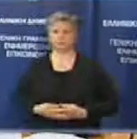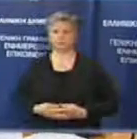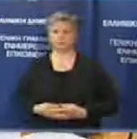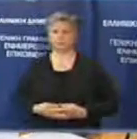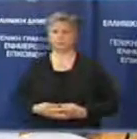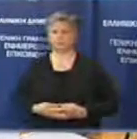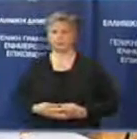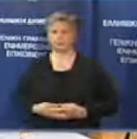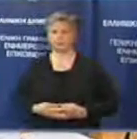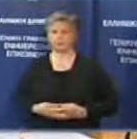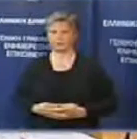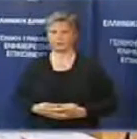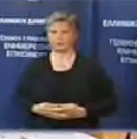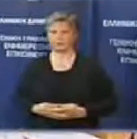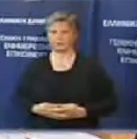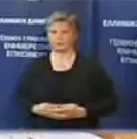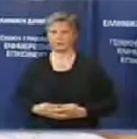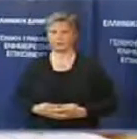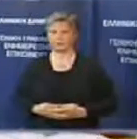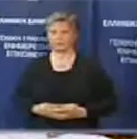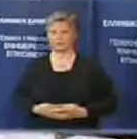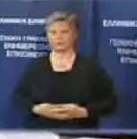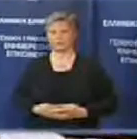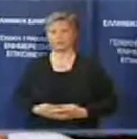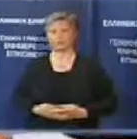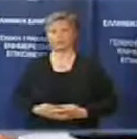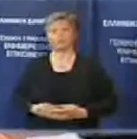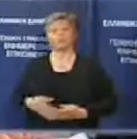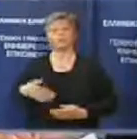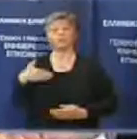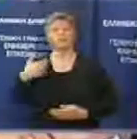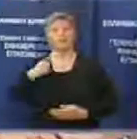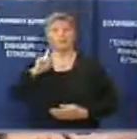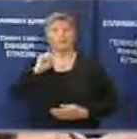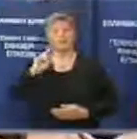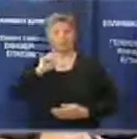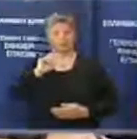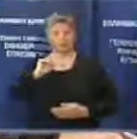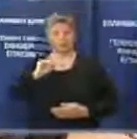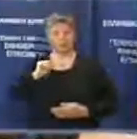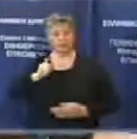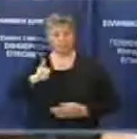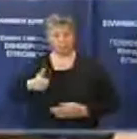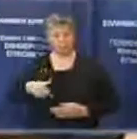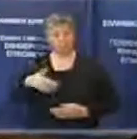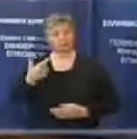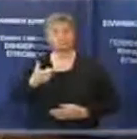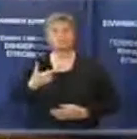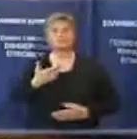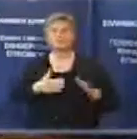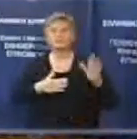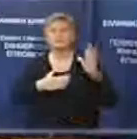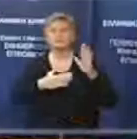Κυρία Καλογεροπούλου, στη συνέχεια. Ναι. Κυρία Γεροβασίλη, ο κύριος Καμένος συναντήθηκε, μίλησε με τον